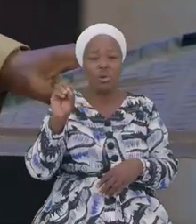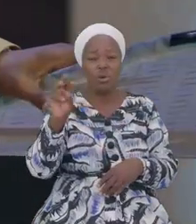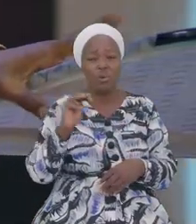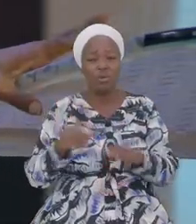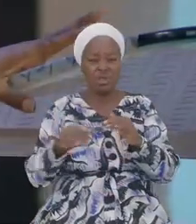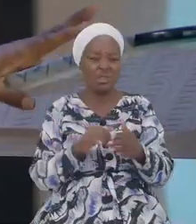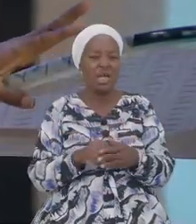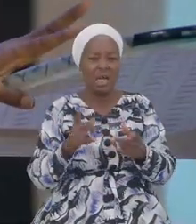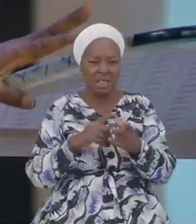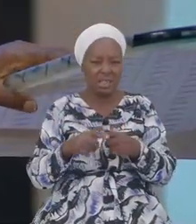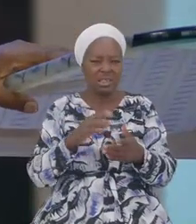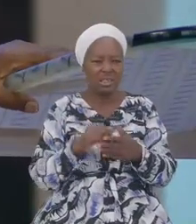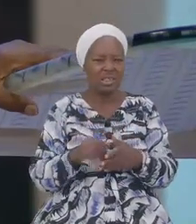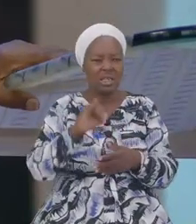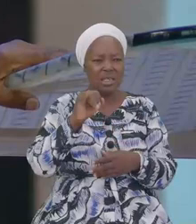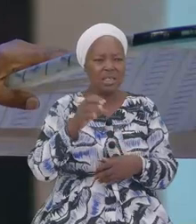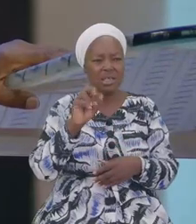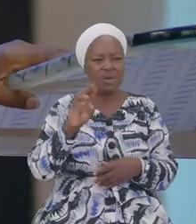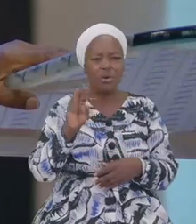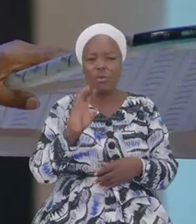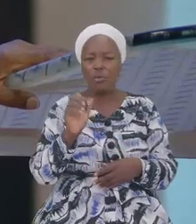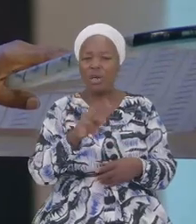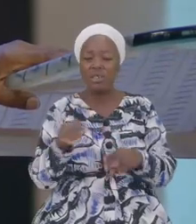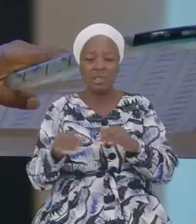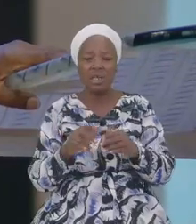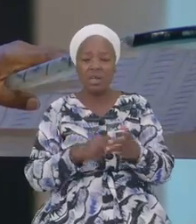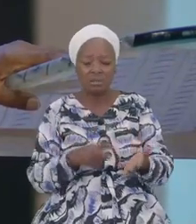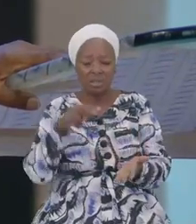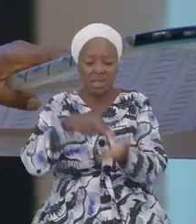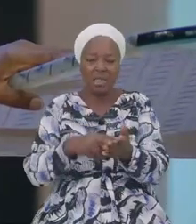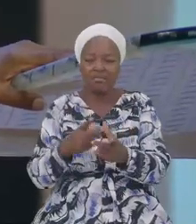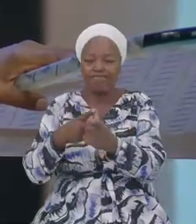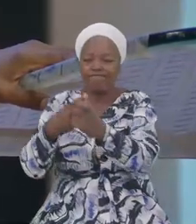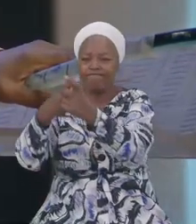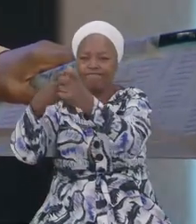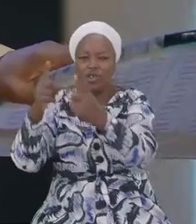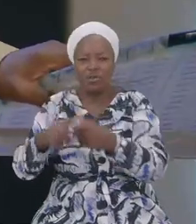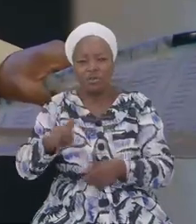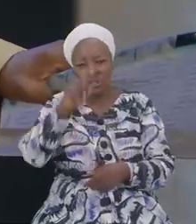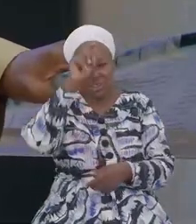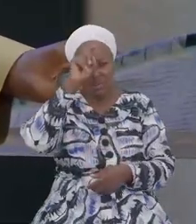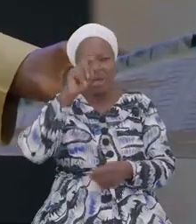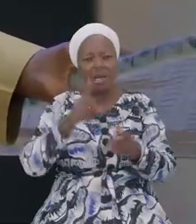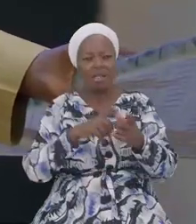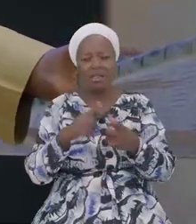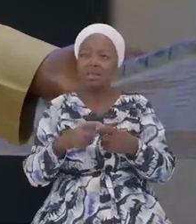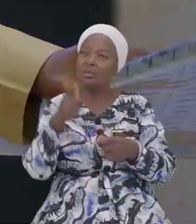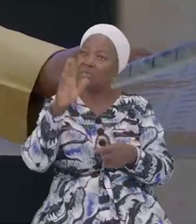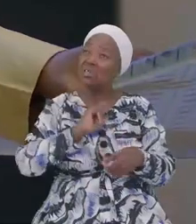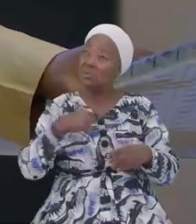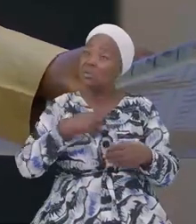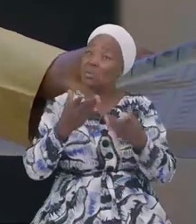maintenant, Salomon cherchait à faire mourir Jéroboam. Et Jéroboam se leva et s'enfuit en Égypte auprès